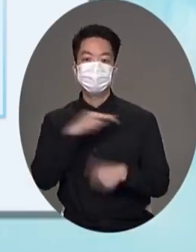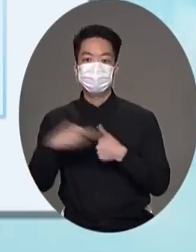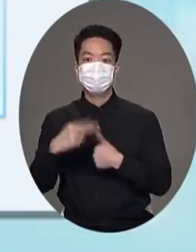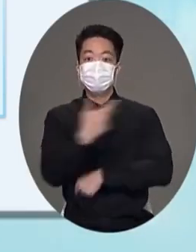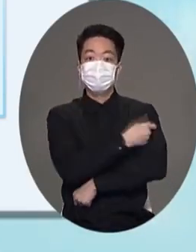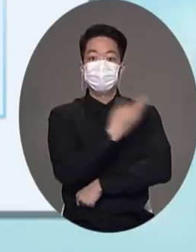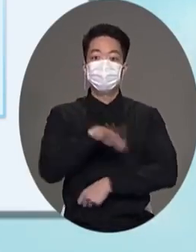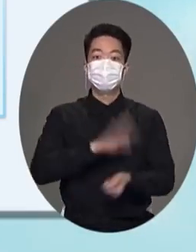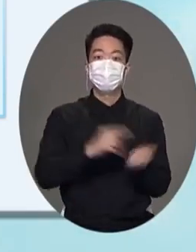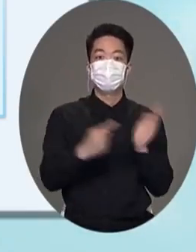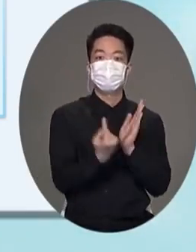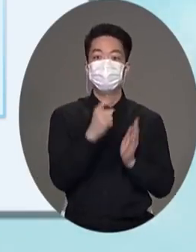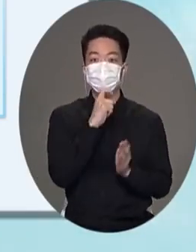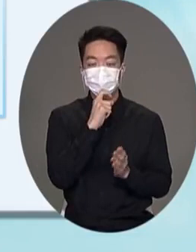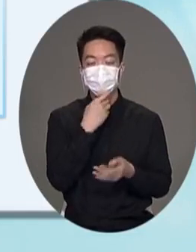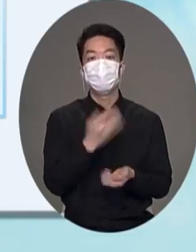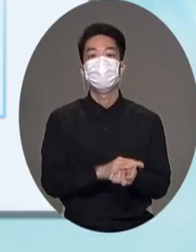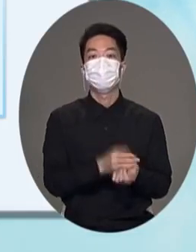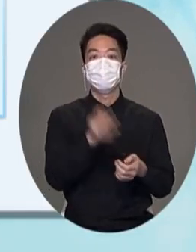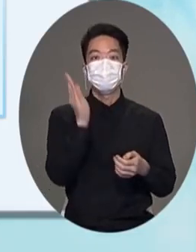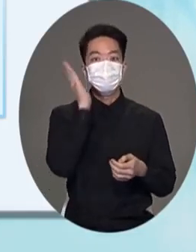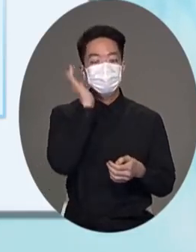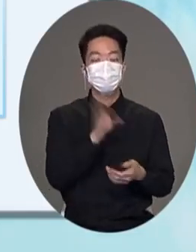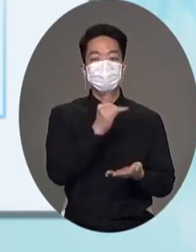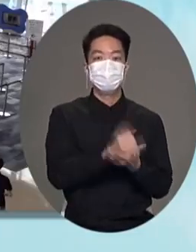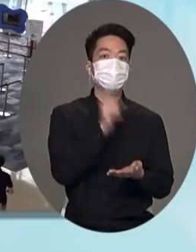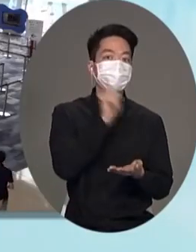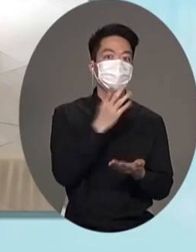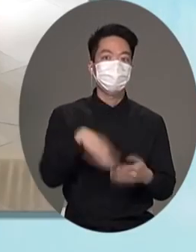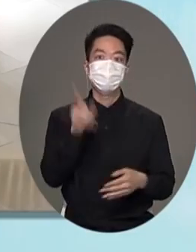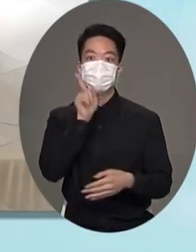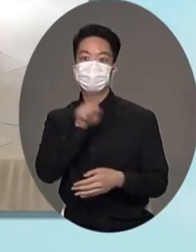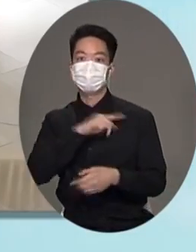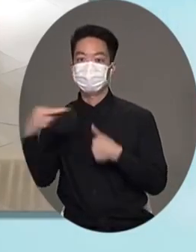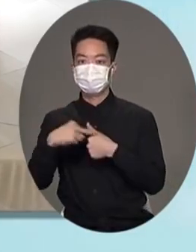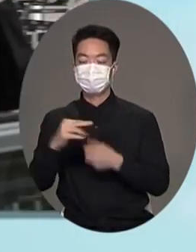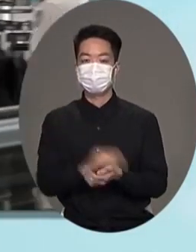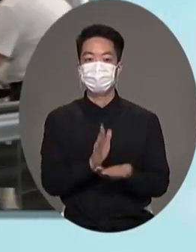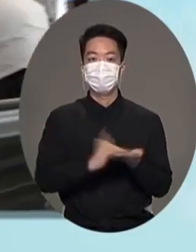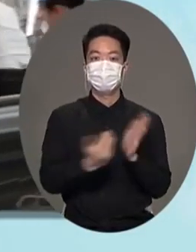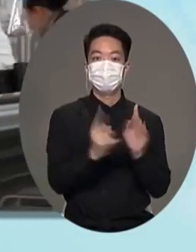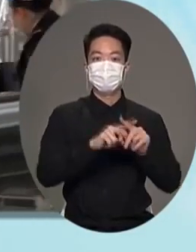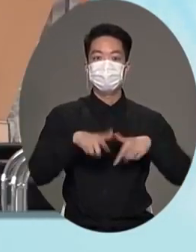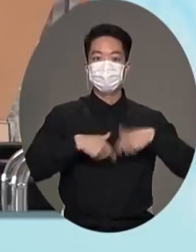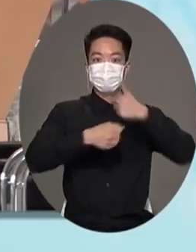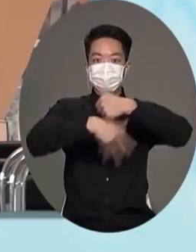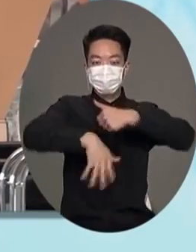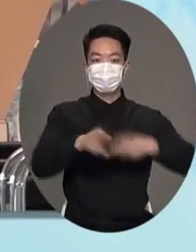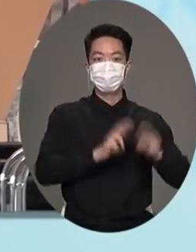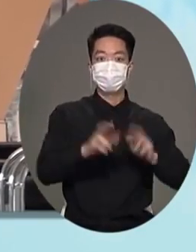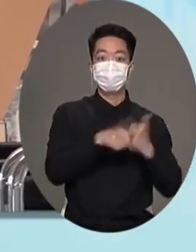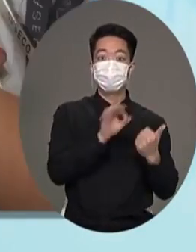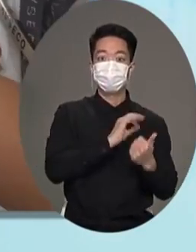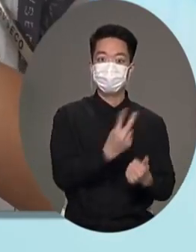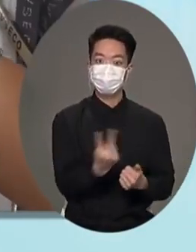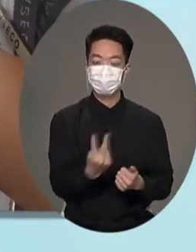体，就只需要检疫7日，另外加7日自我监察。卫生防护中心辖下两个科学委员会下午开